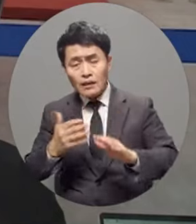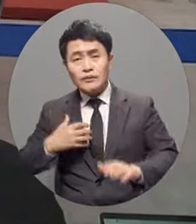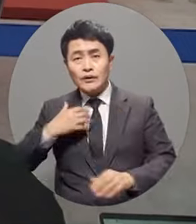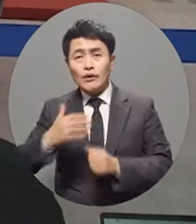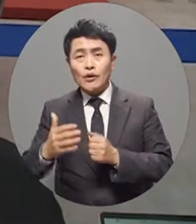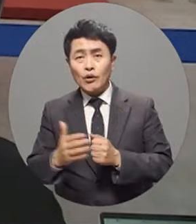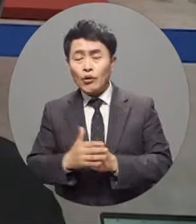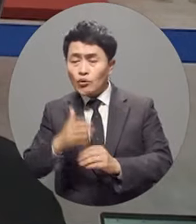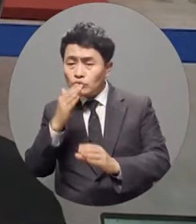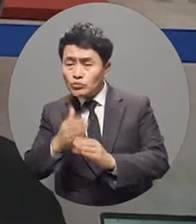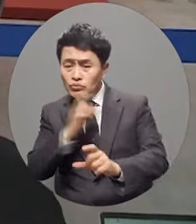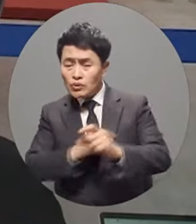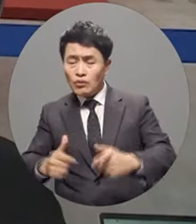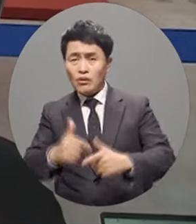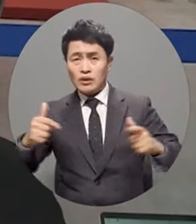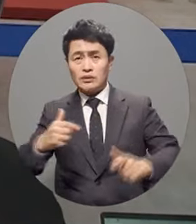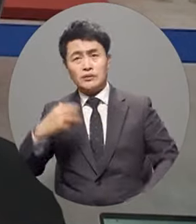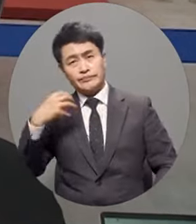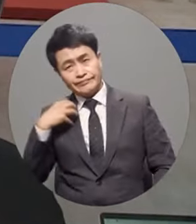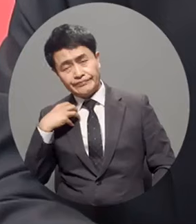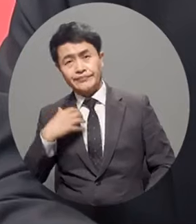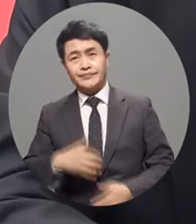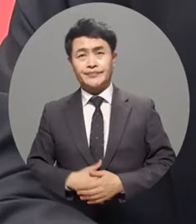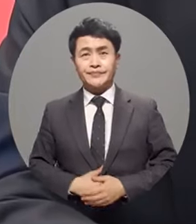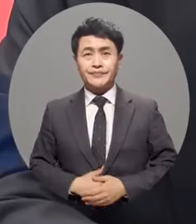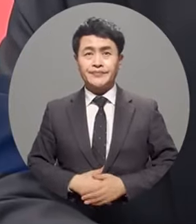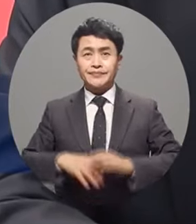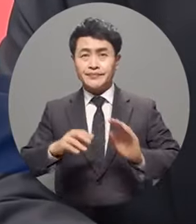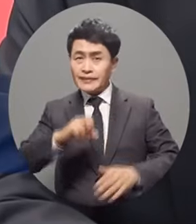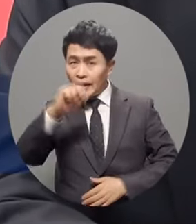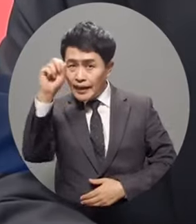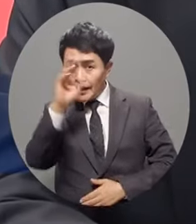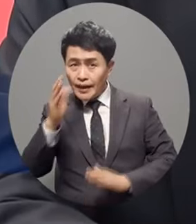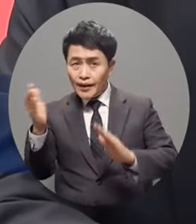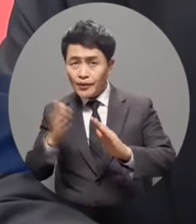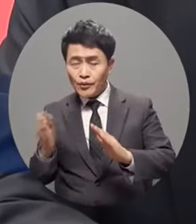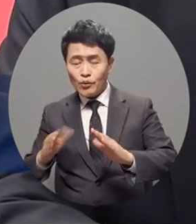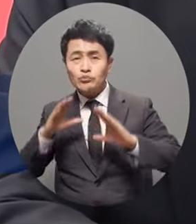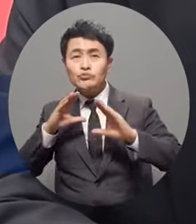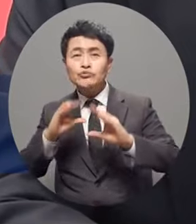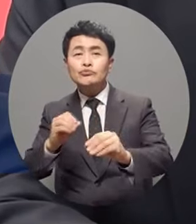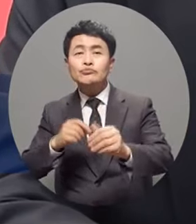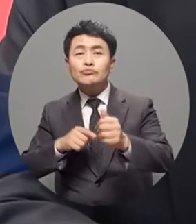중도 확장에 대한 부담이 컸던 걸로 보입니다. 갑자기 공천 취소하게 된 것은